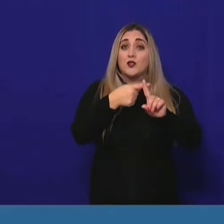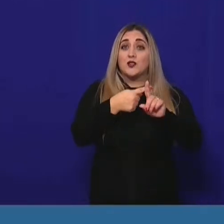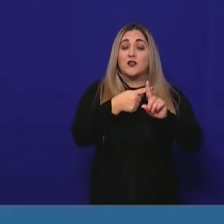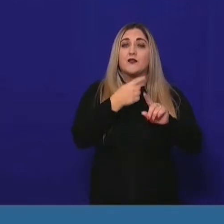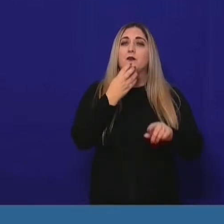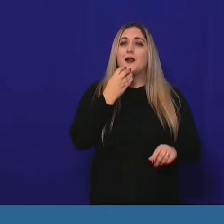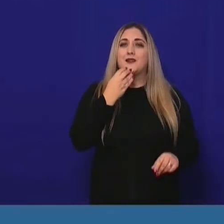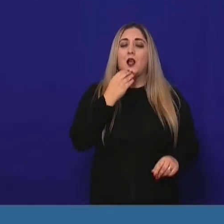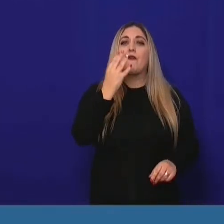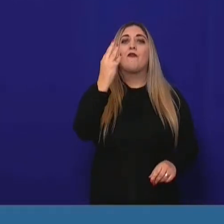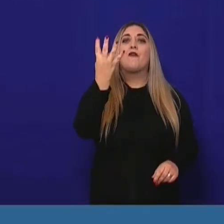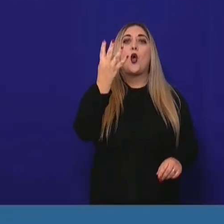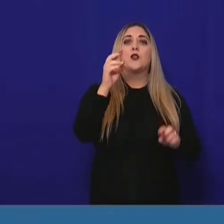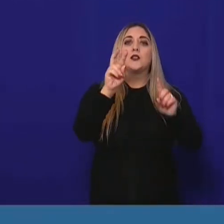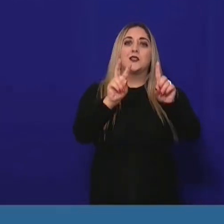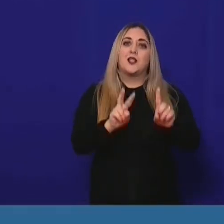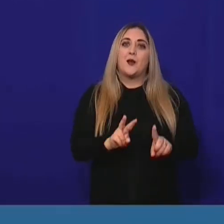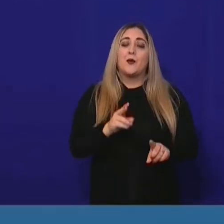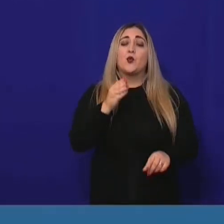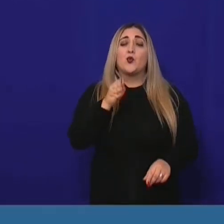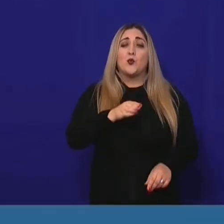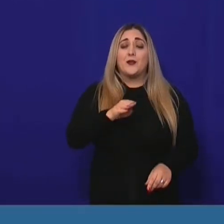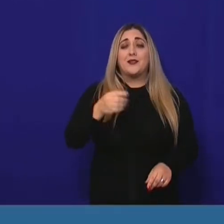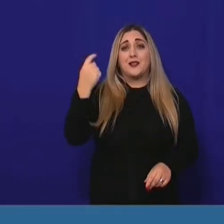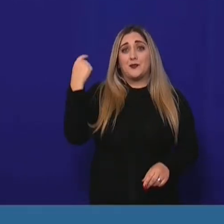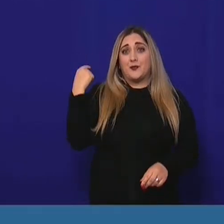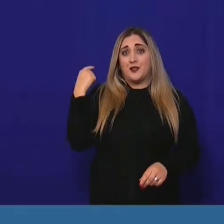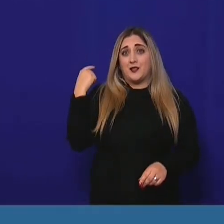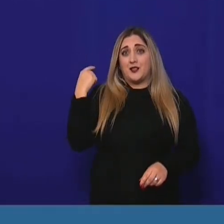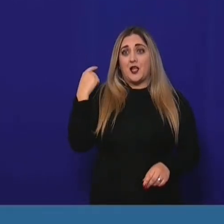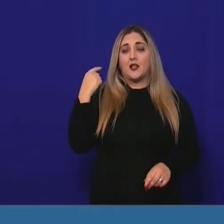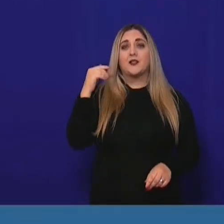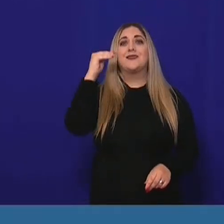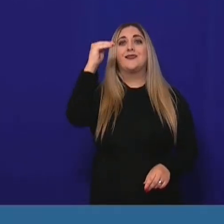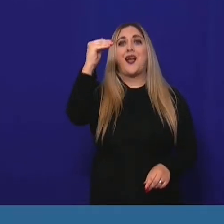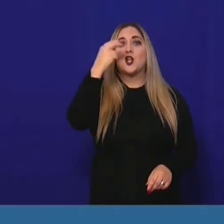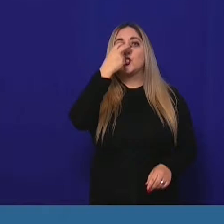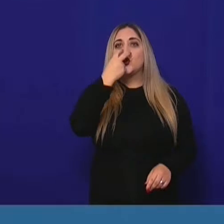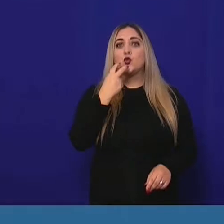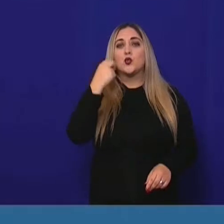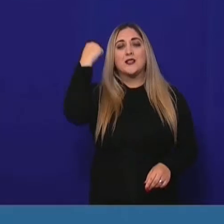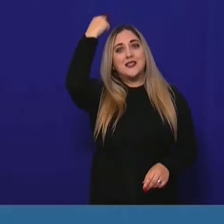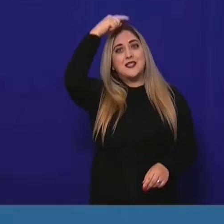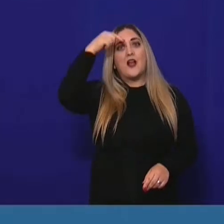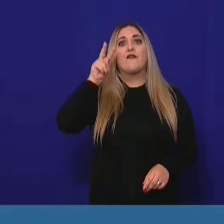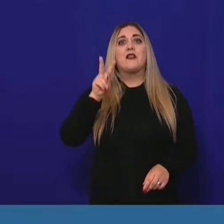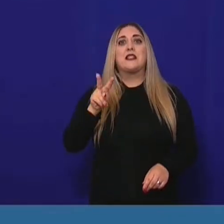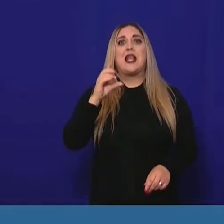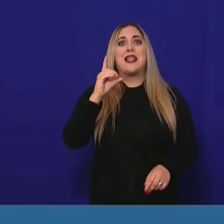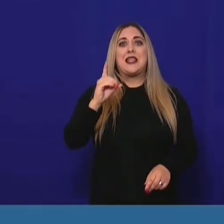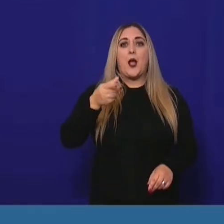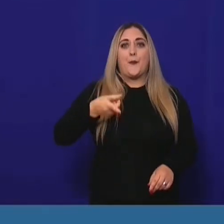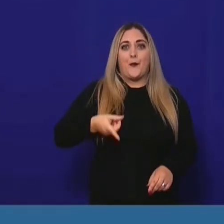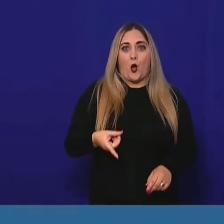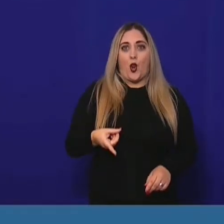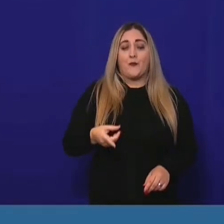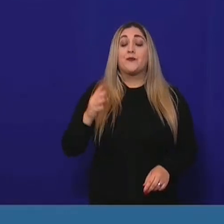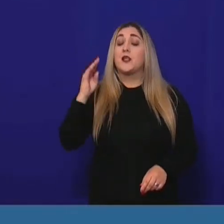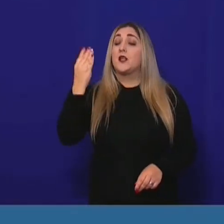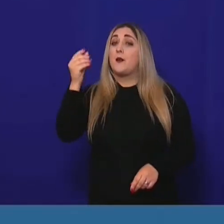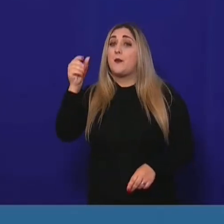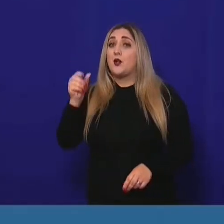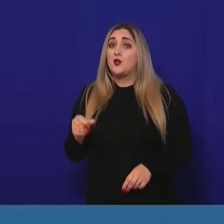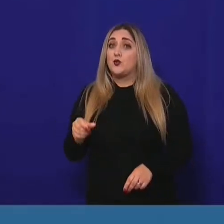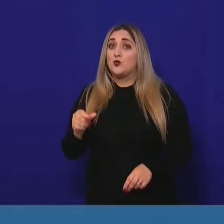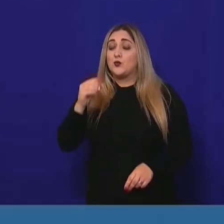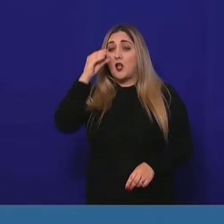COVID fl-4 ta' Diċembru u miet il-bieraħ fir-residenza San Vincent de Paul. Ir-raba każ huwa ta' anzjan